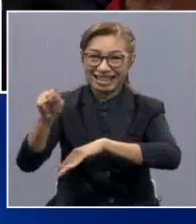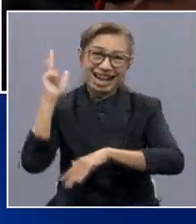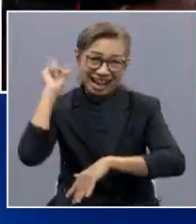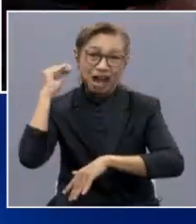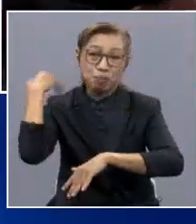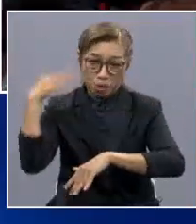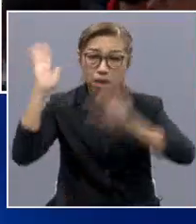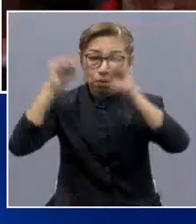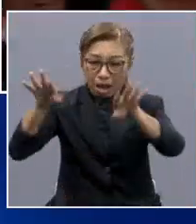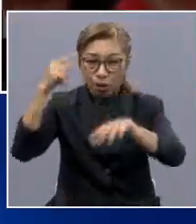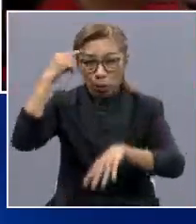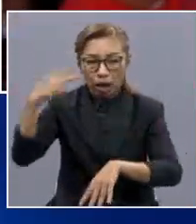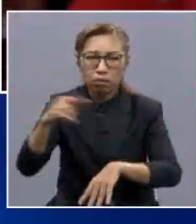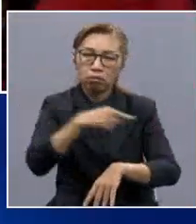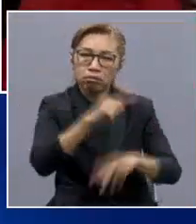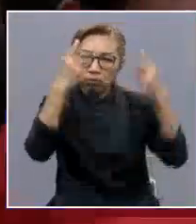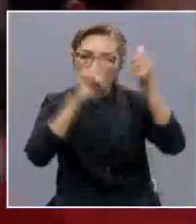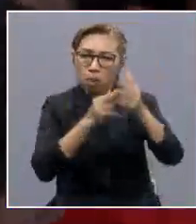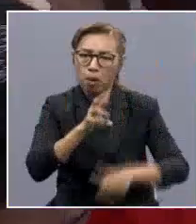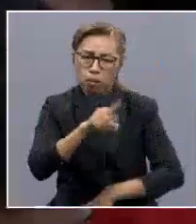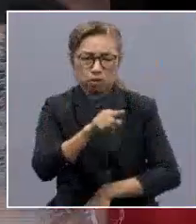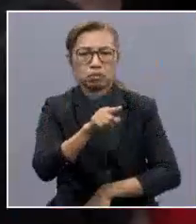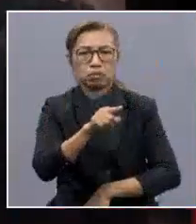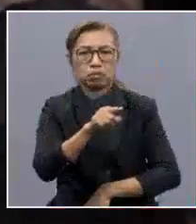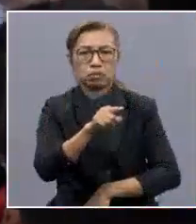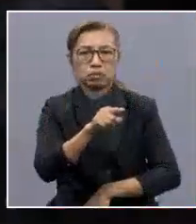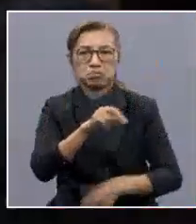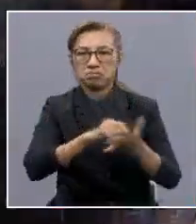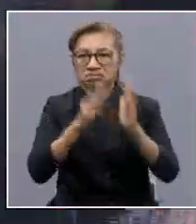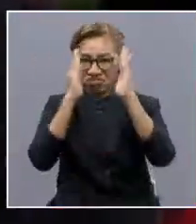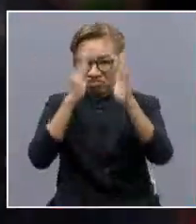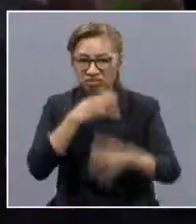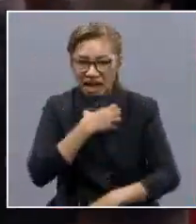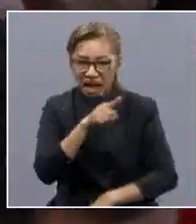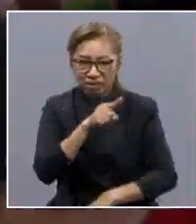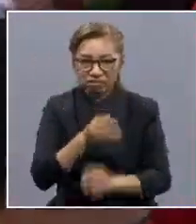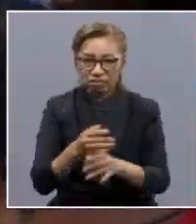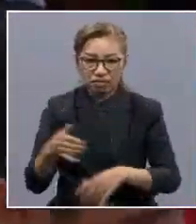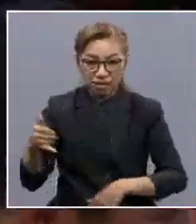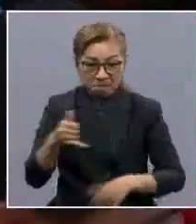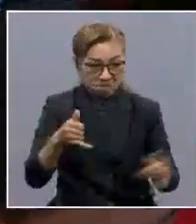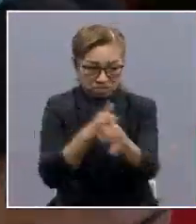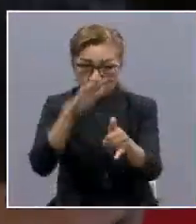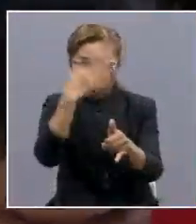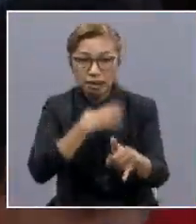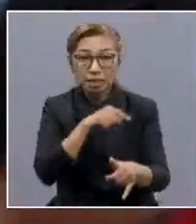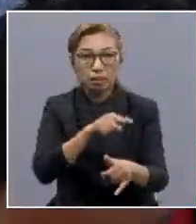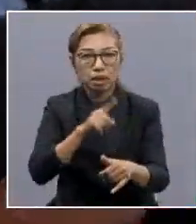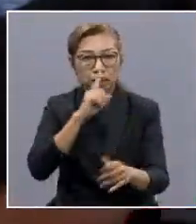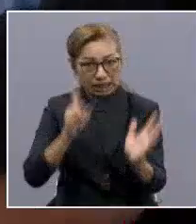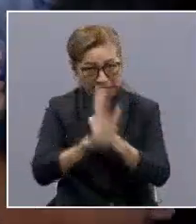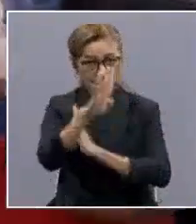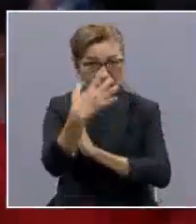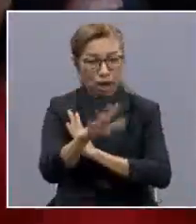คืออันเนี้ยตั้งข้อสังเกตว่าน่าจะตั้งใจแล้วหรือเปล่า มันถ้านับรอบนี้นะรอบที่4แล้วนะ